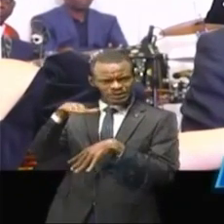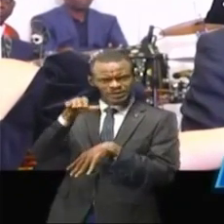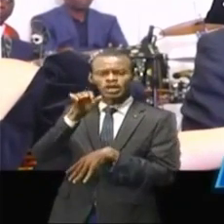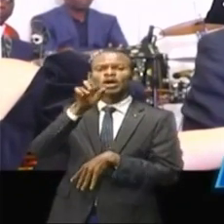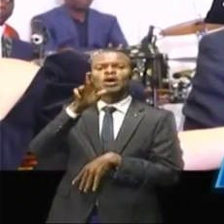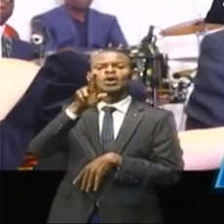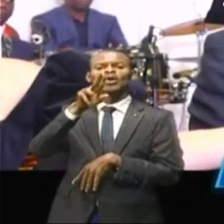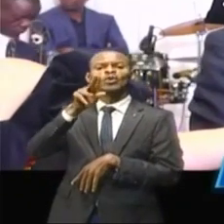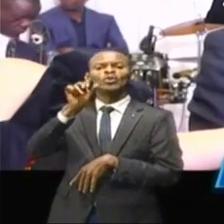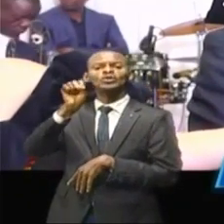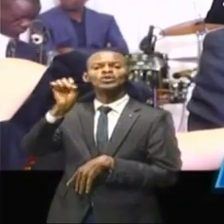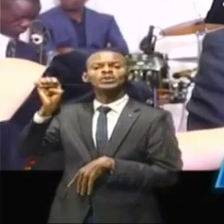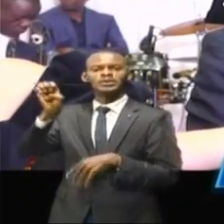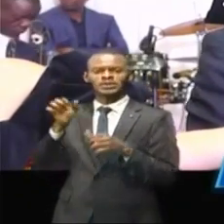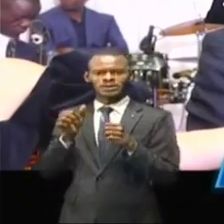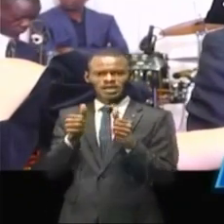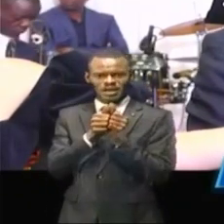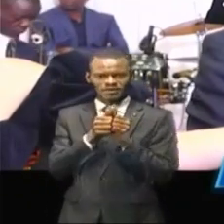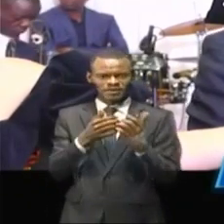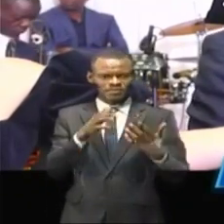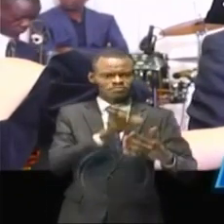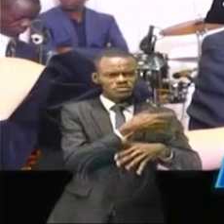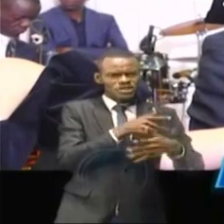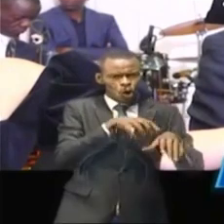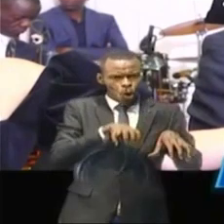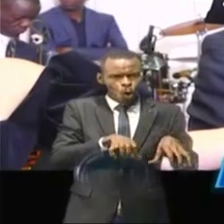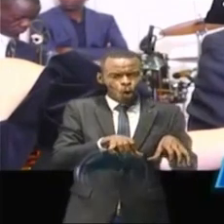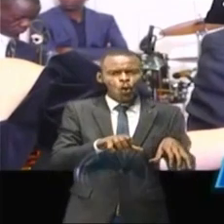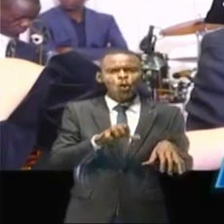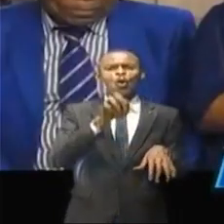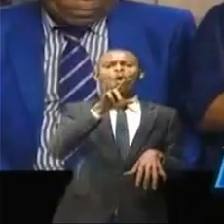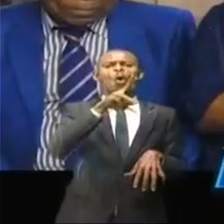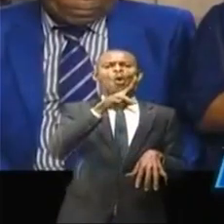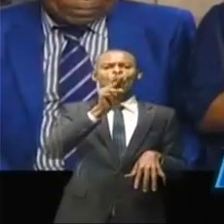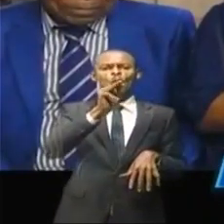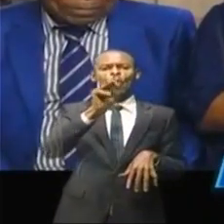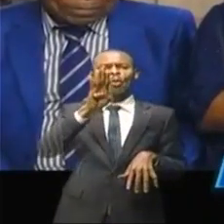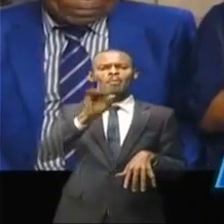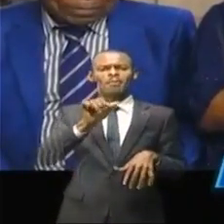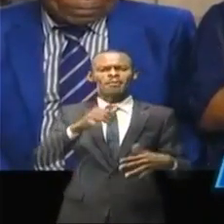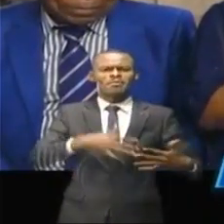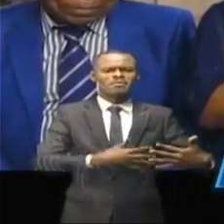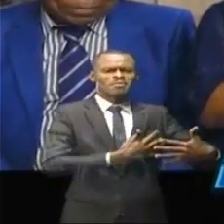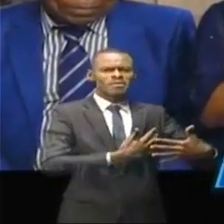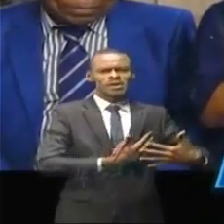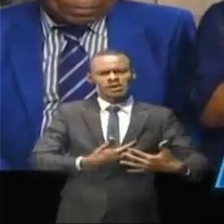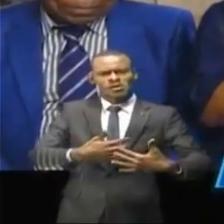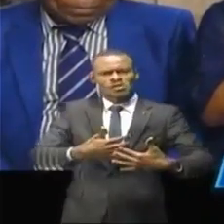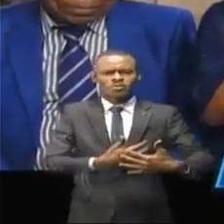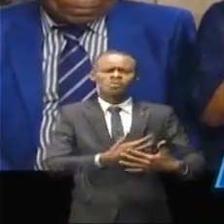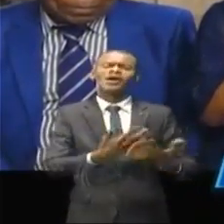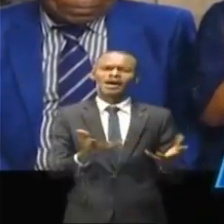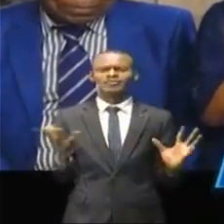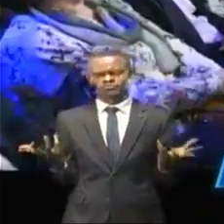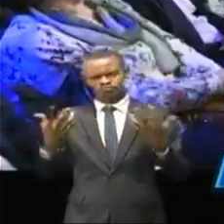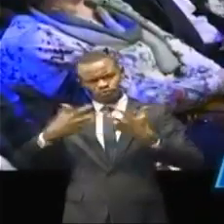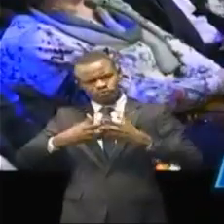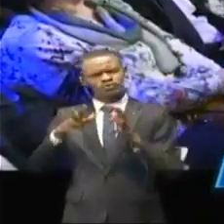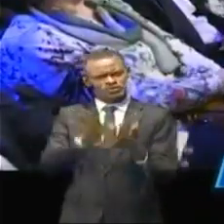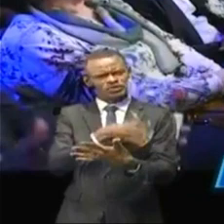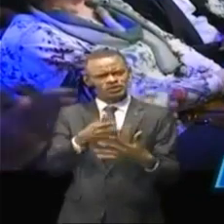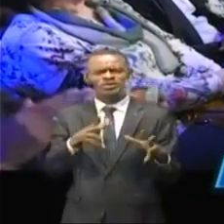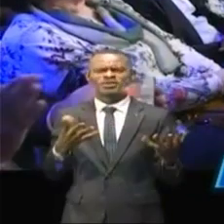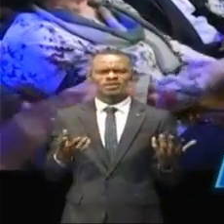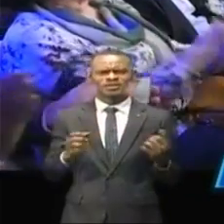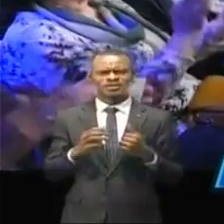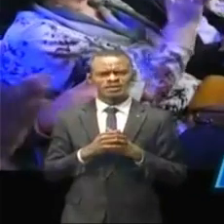rumba congolaise. Ce mélange de langues et de cultures reflète une véritable union des âmes